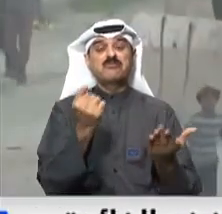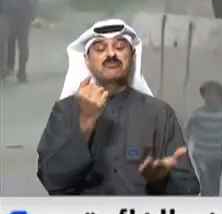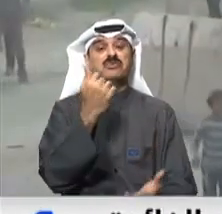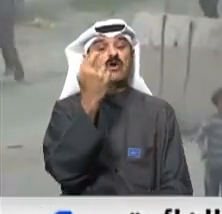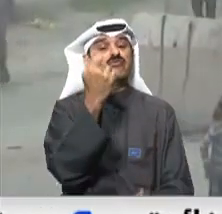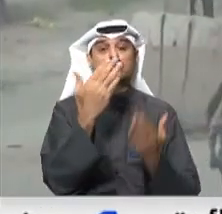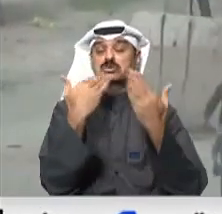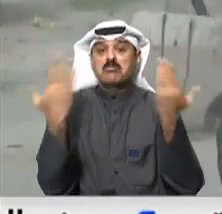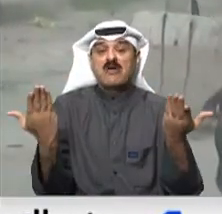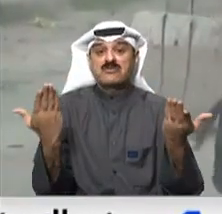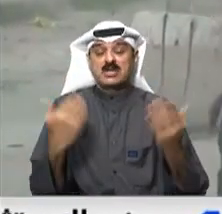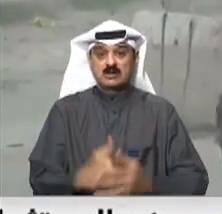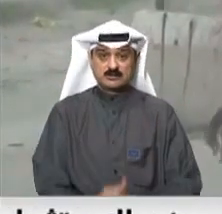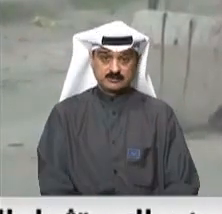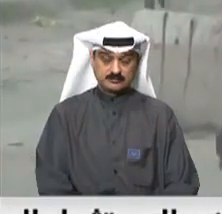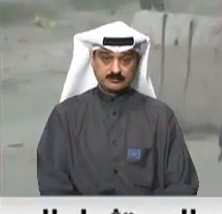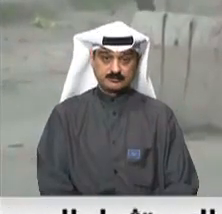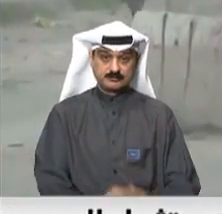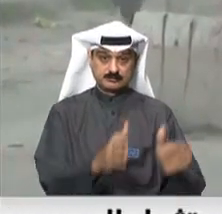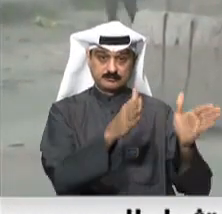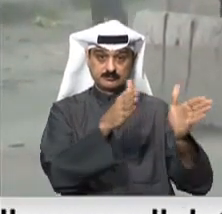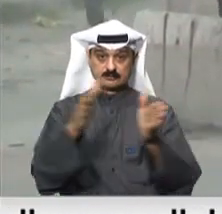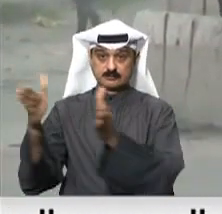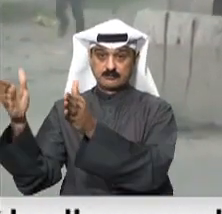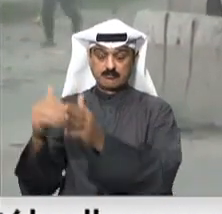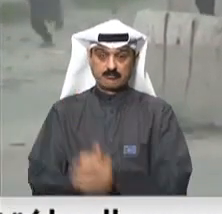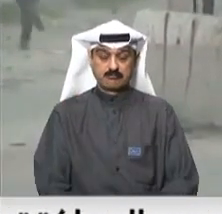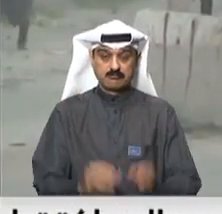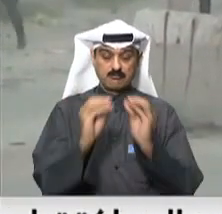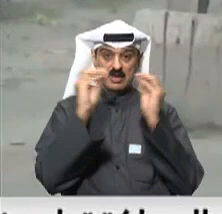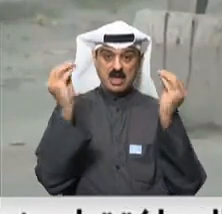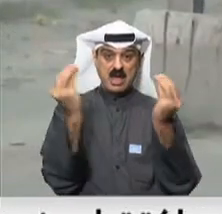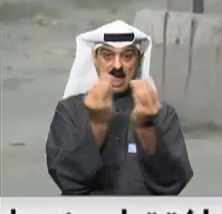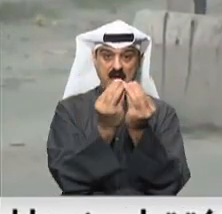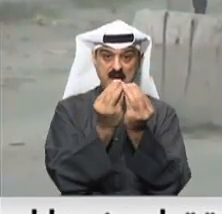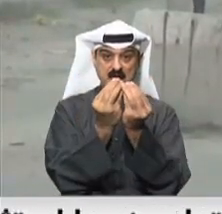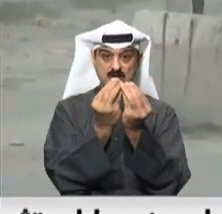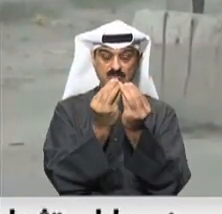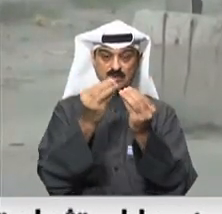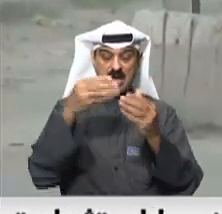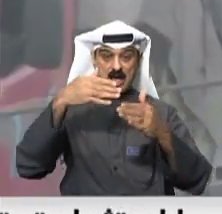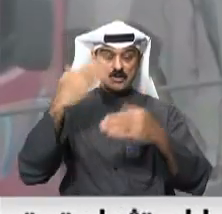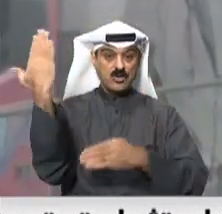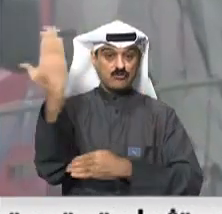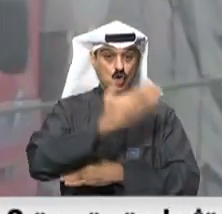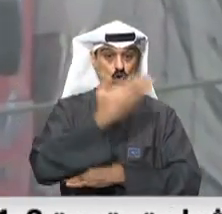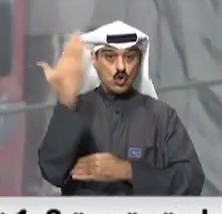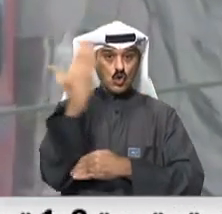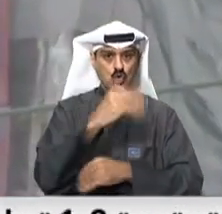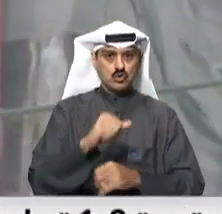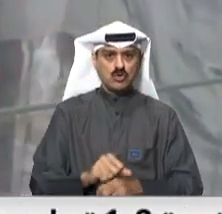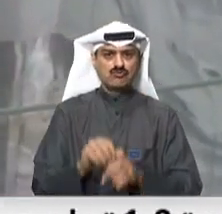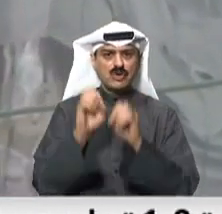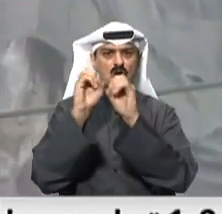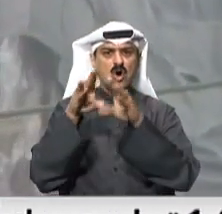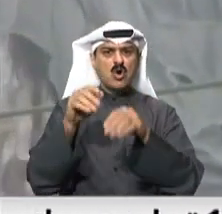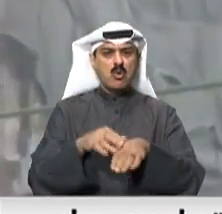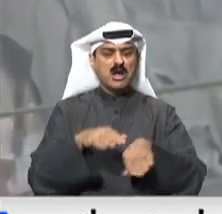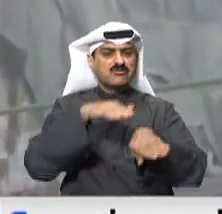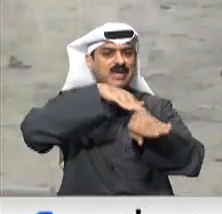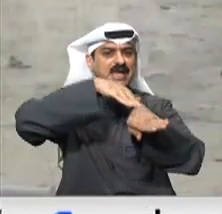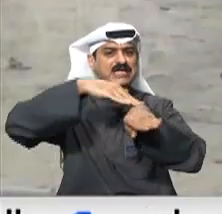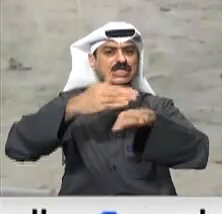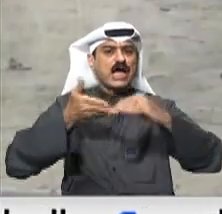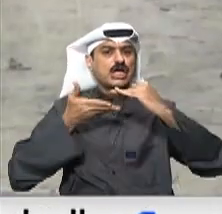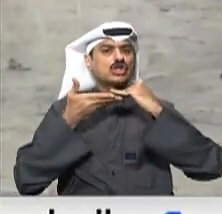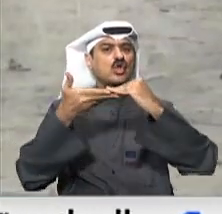وين اجيبهم من جهتها قالت هيئه المعابر ان هناك تراجعا كبيرا في عدد شاحنات المساعدات